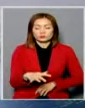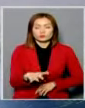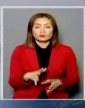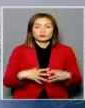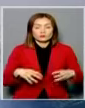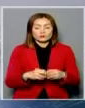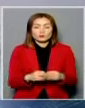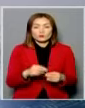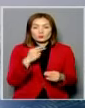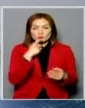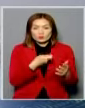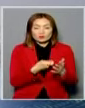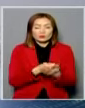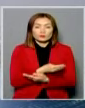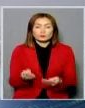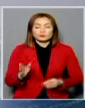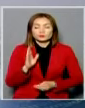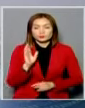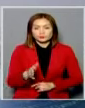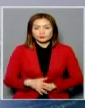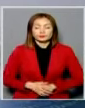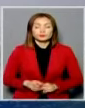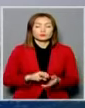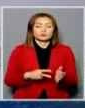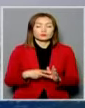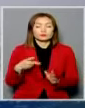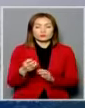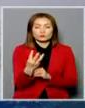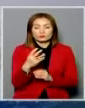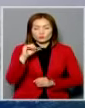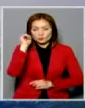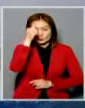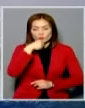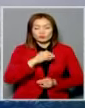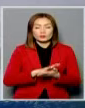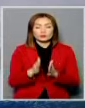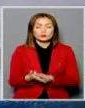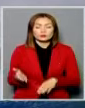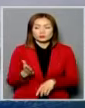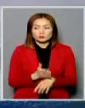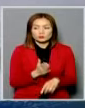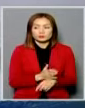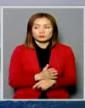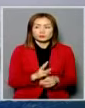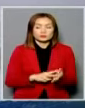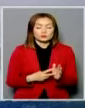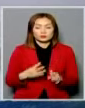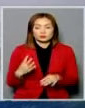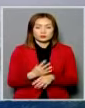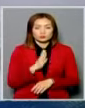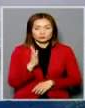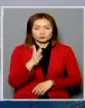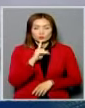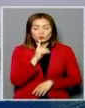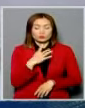арқылы азық-түлік себеттерін таратып жатырмыз. Бұл жоба бізде 2014 жылдан бері ұйымдастырылып келе жатыр. Жылына осындай жобаны 4 рет ұйымдастырамыз.